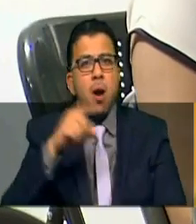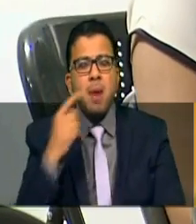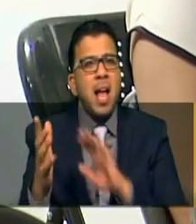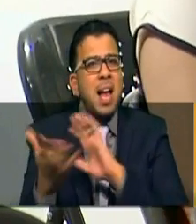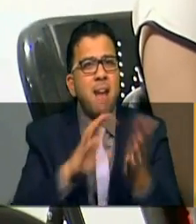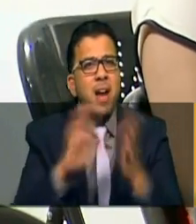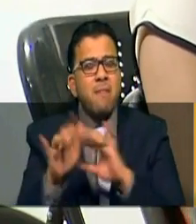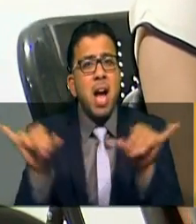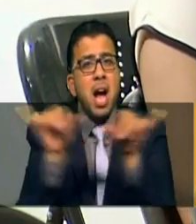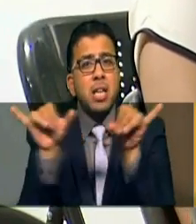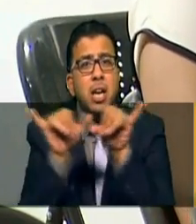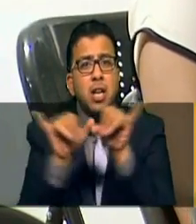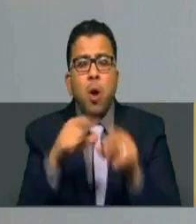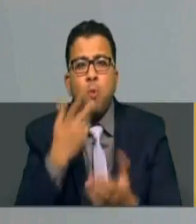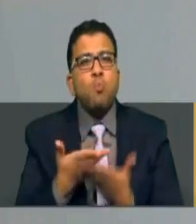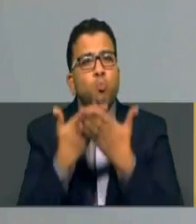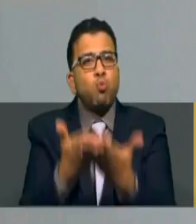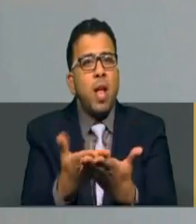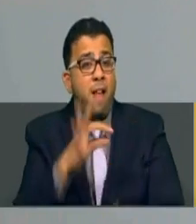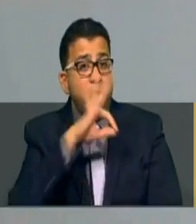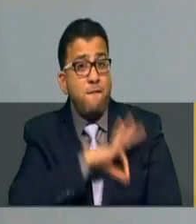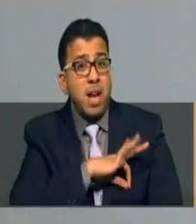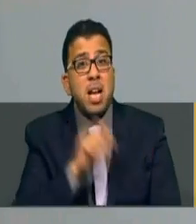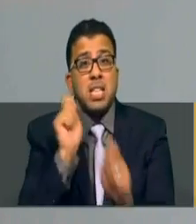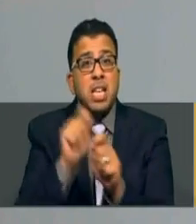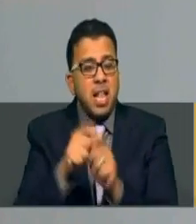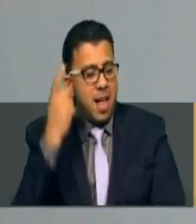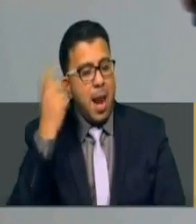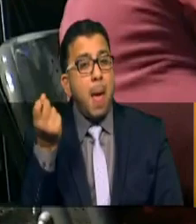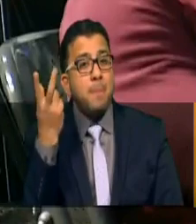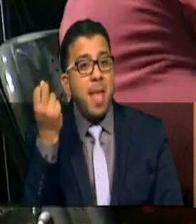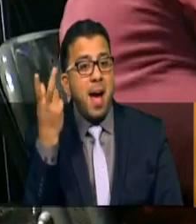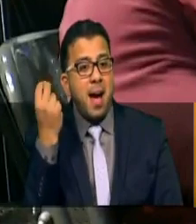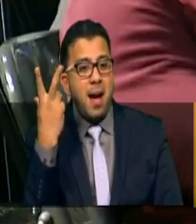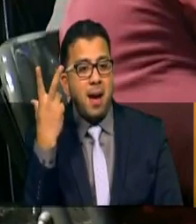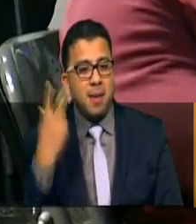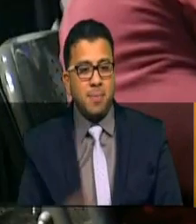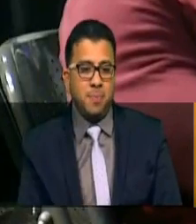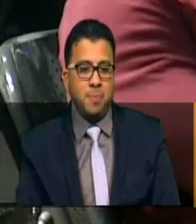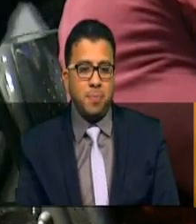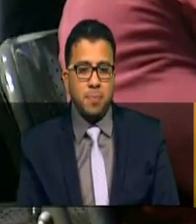كيف يمكن لوسائل التواصل الاجتماعي المساعدة في الاستفادة من الصناعة الإبداعية.